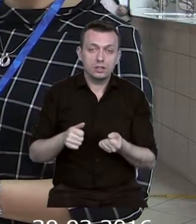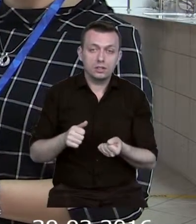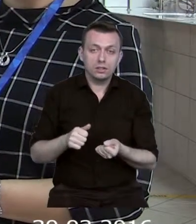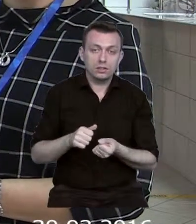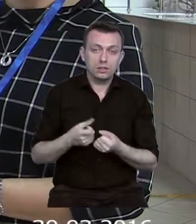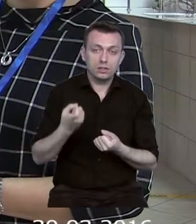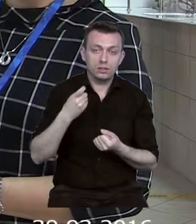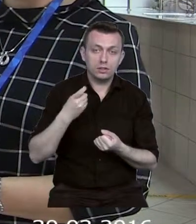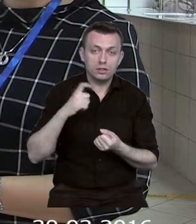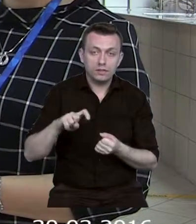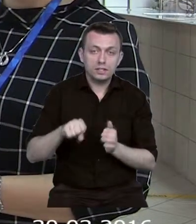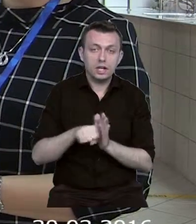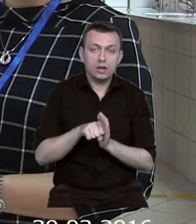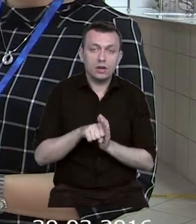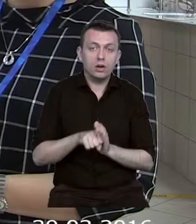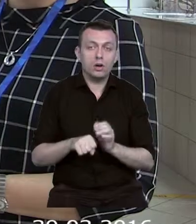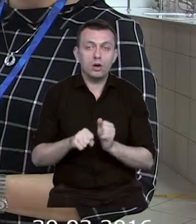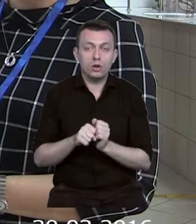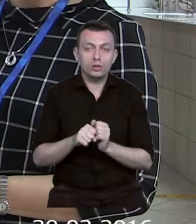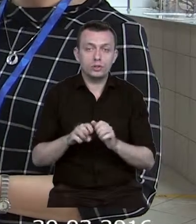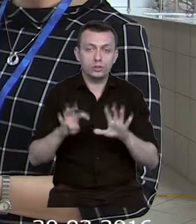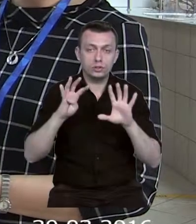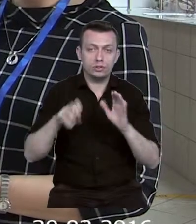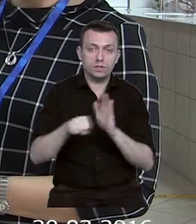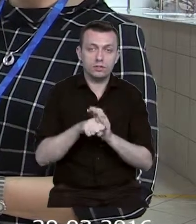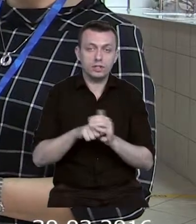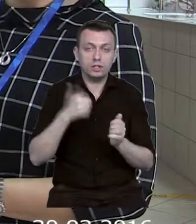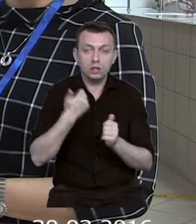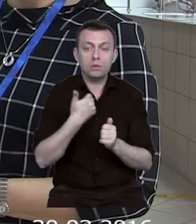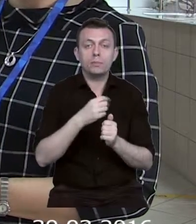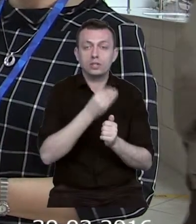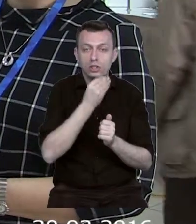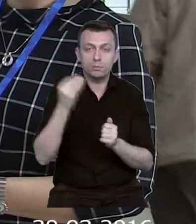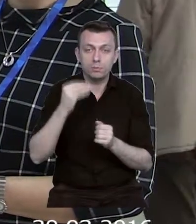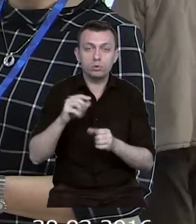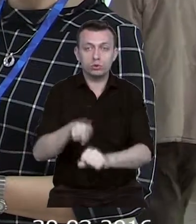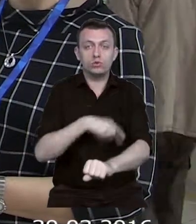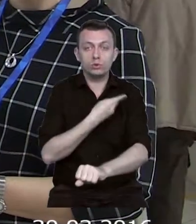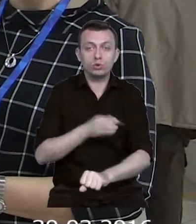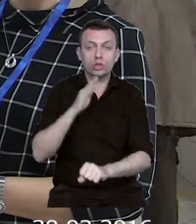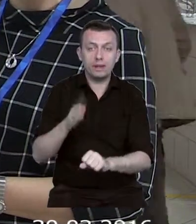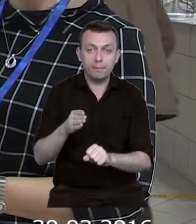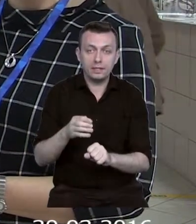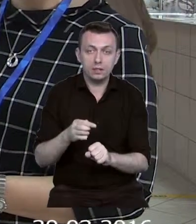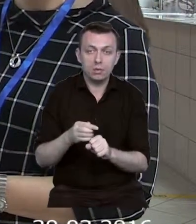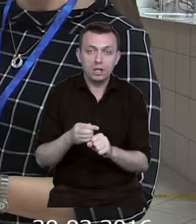urząd otwarty będzie w godzinach od 9 do 13. Wydłużone zostaną również godziny pracy urzędu w dniu